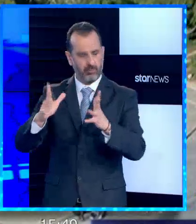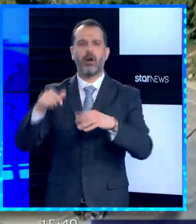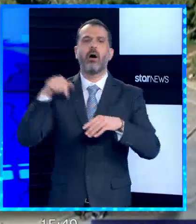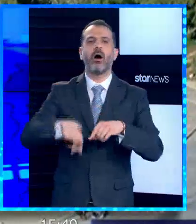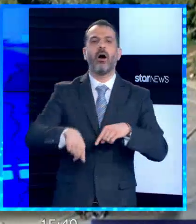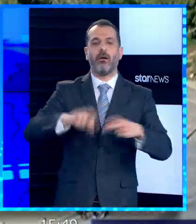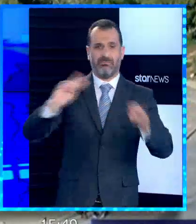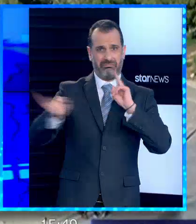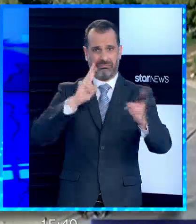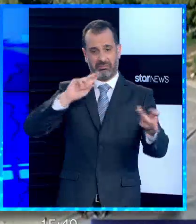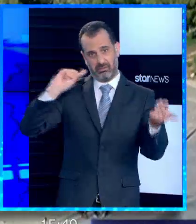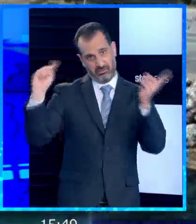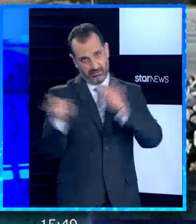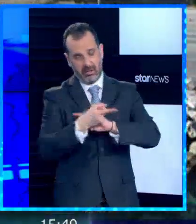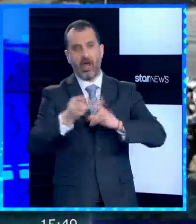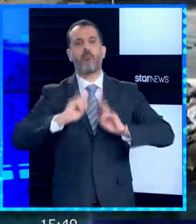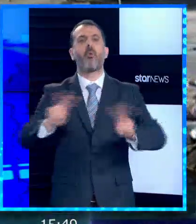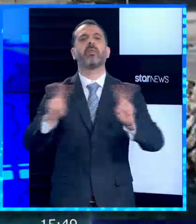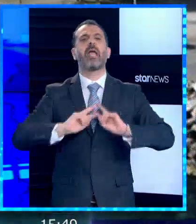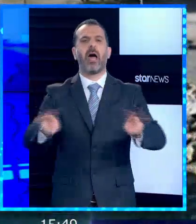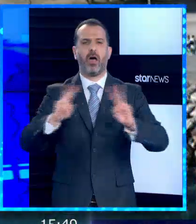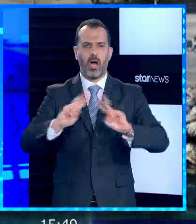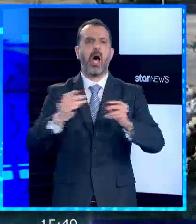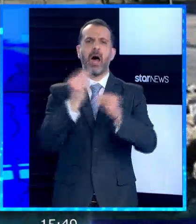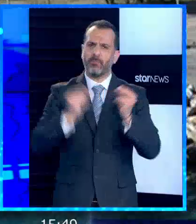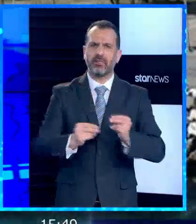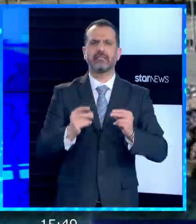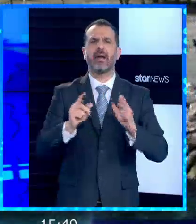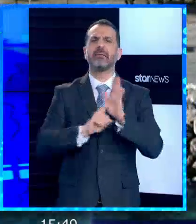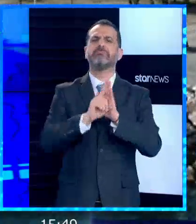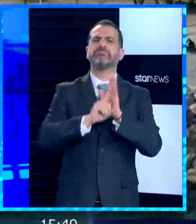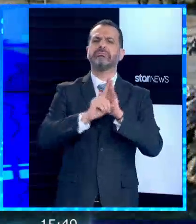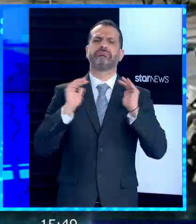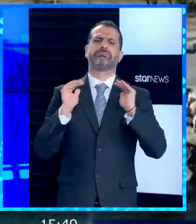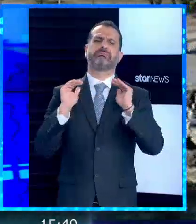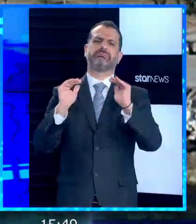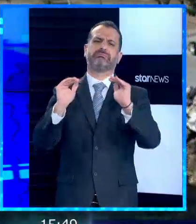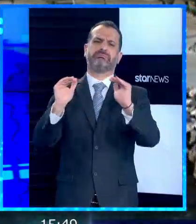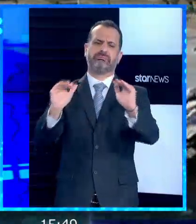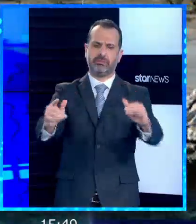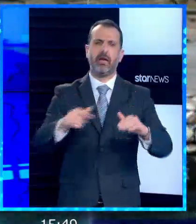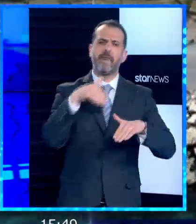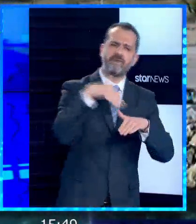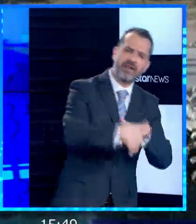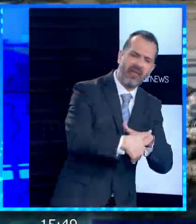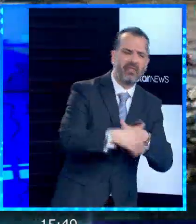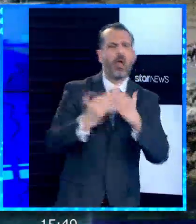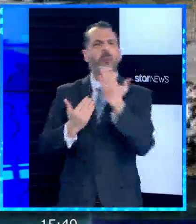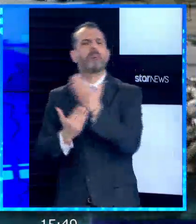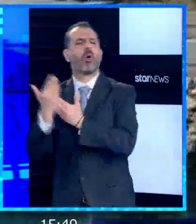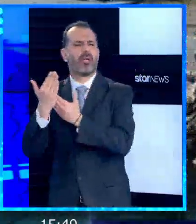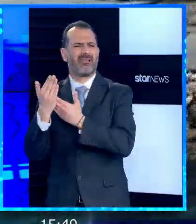τις επόμενες ημέρες και αυτό θα έχει σαν αποτέλεσμα να διατηρηθεί η ήπιος θερμοκρασιακά και τη νύχτα και νωρίς το πρωί. Θα κόψει δηλαδή η